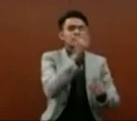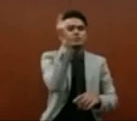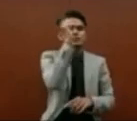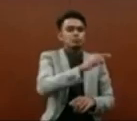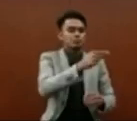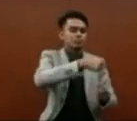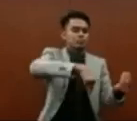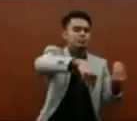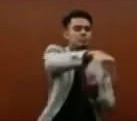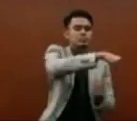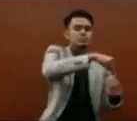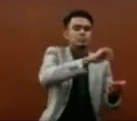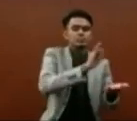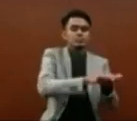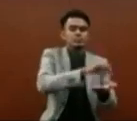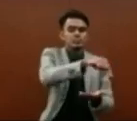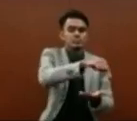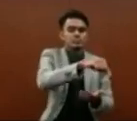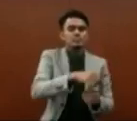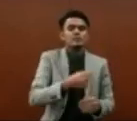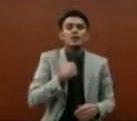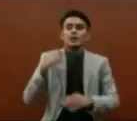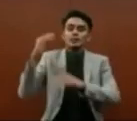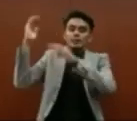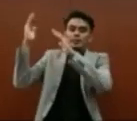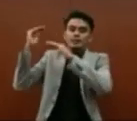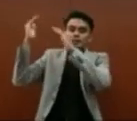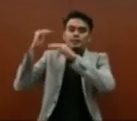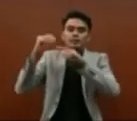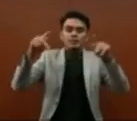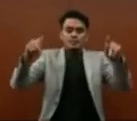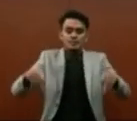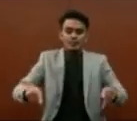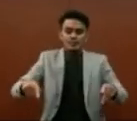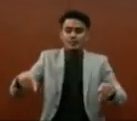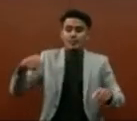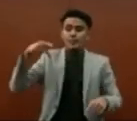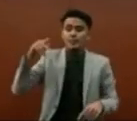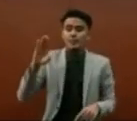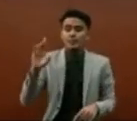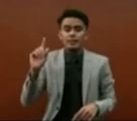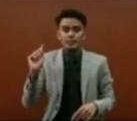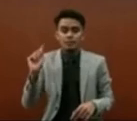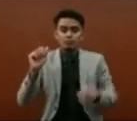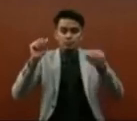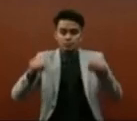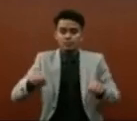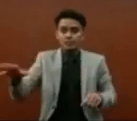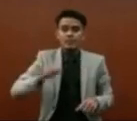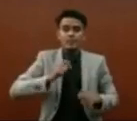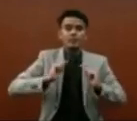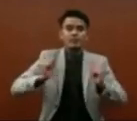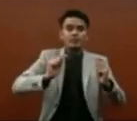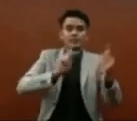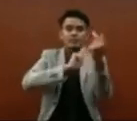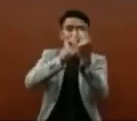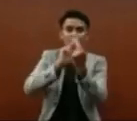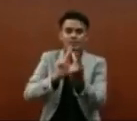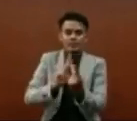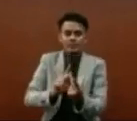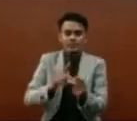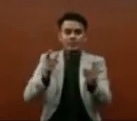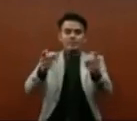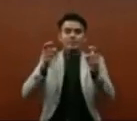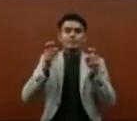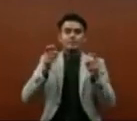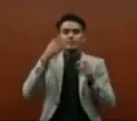setempat hubungan dengan itu saya berharap agar pihak berkuasa tempatan dapat mengambil tindakan sewajarnya balik ada